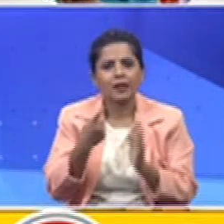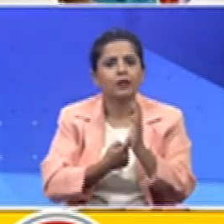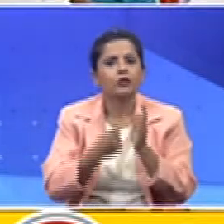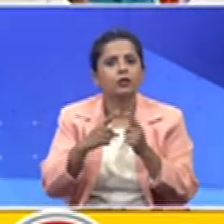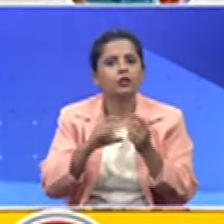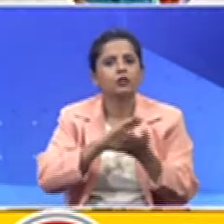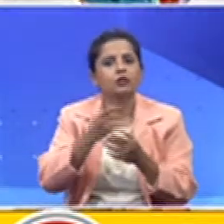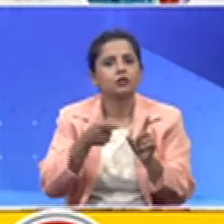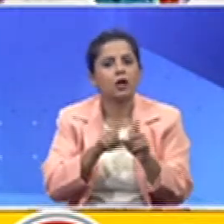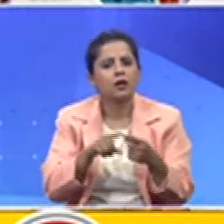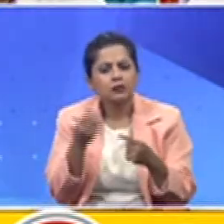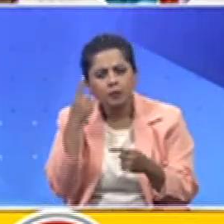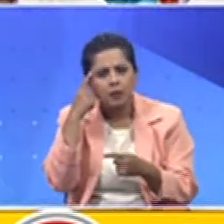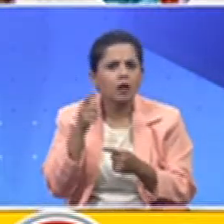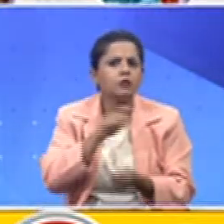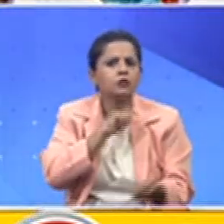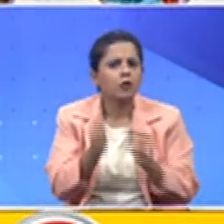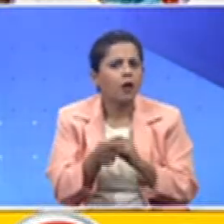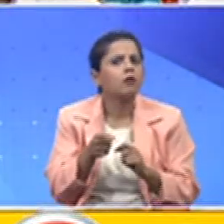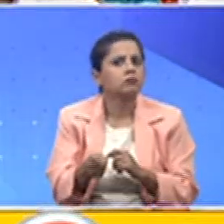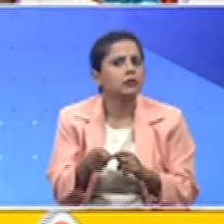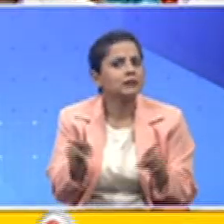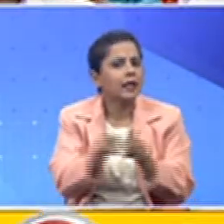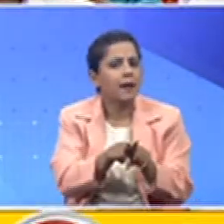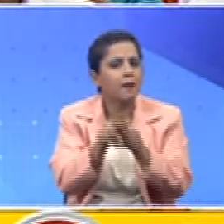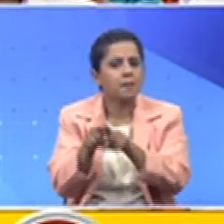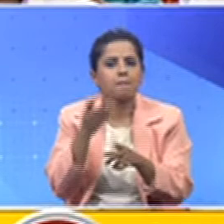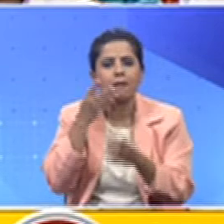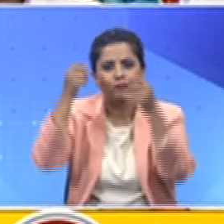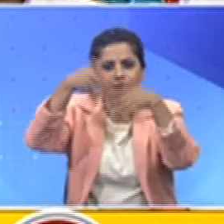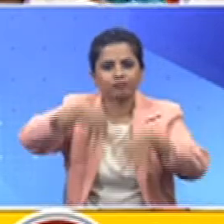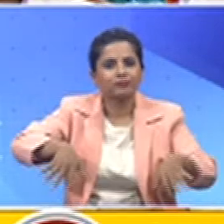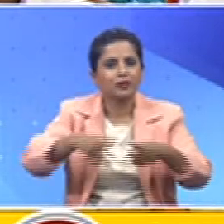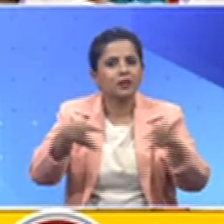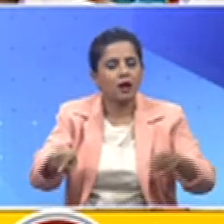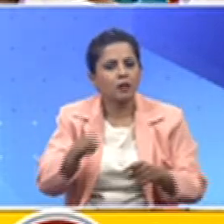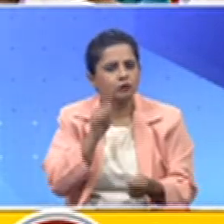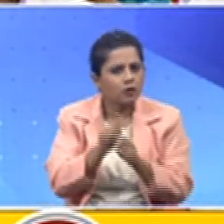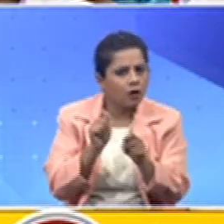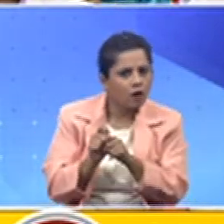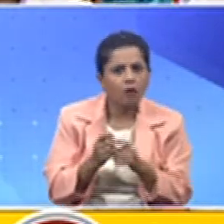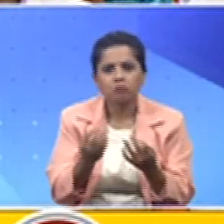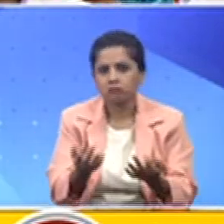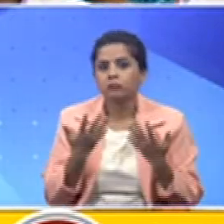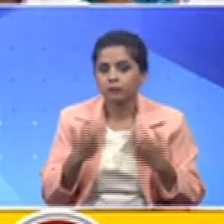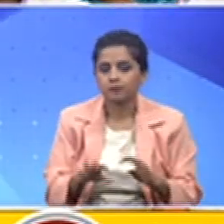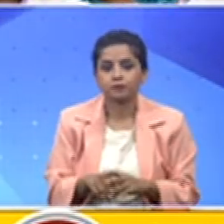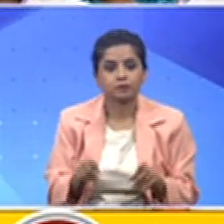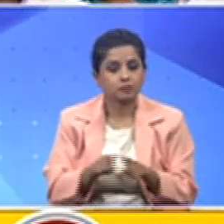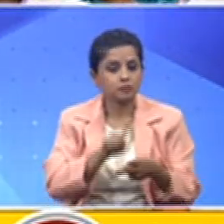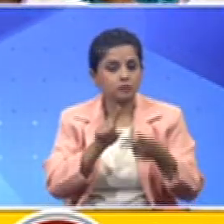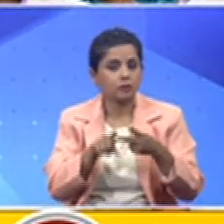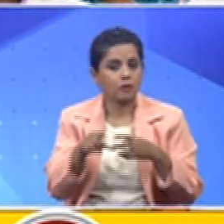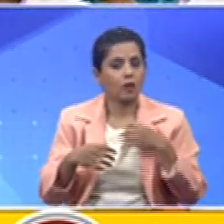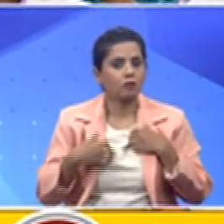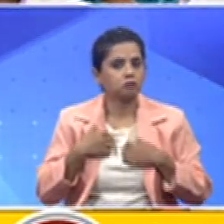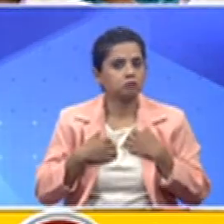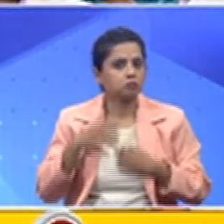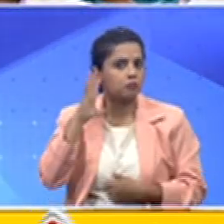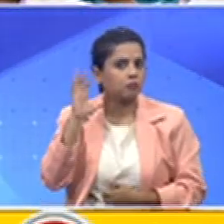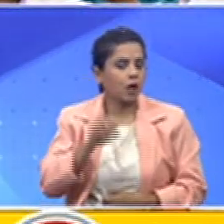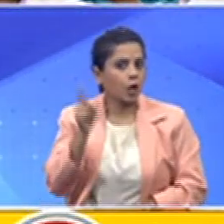लिए उपयोग में लाने का लक्ष्य बनाया है। ऐसी ही एक उत्साहवर्धक खबर यूपी से आई